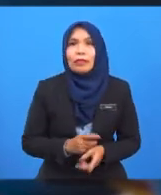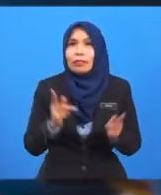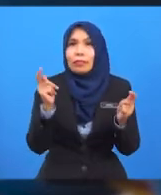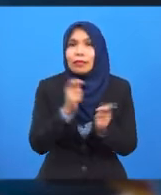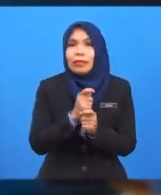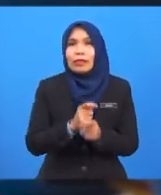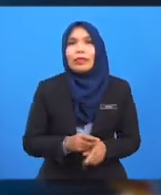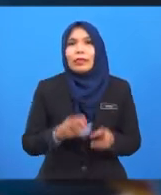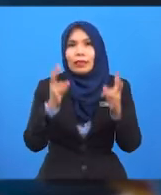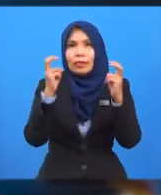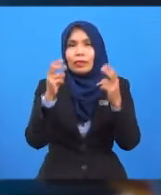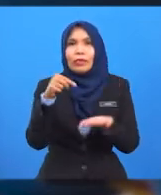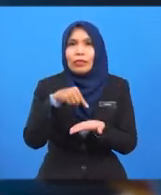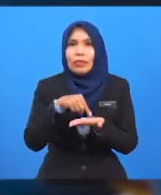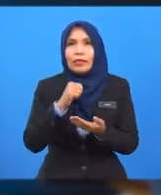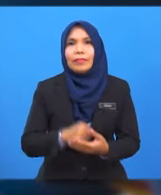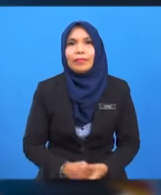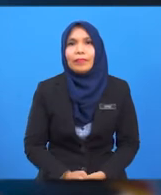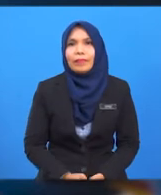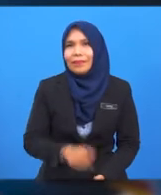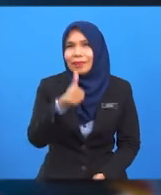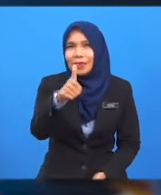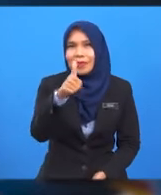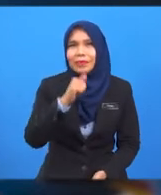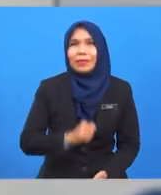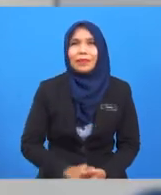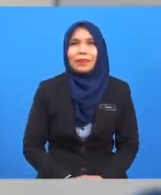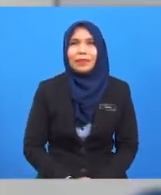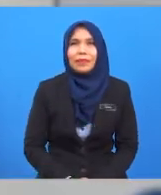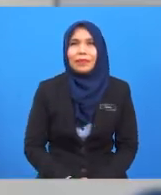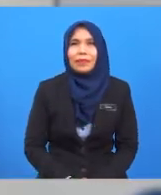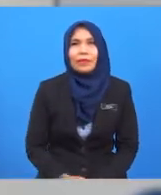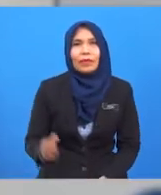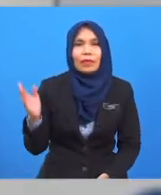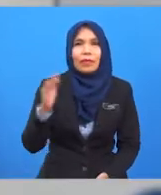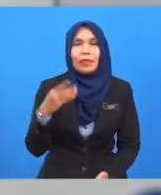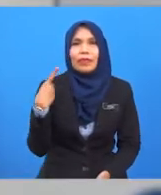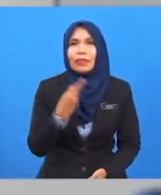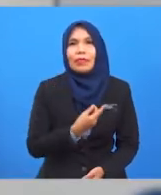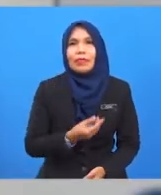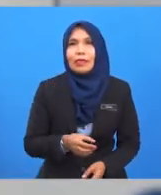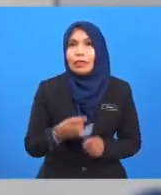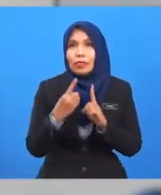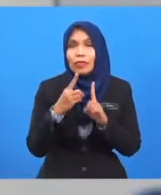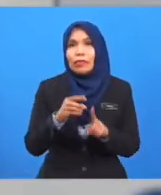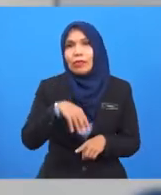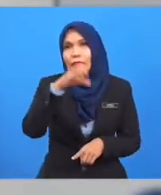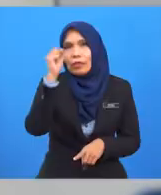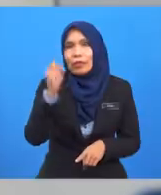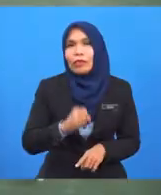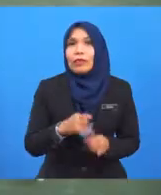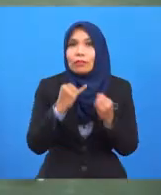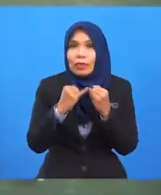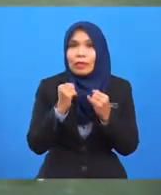ringkas dan mesin kompleks. Terbaik! Mari kita cuba jawab soalan yang